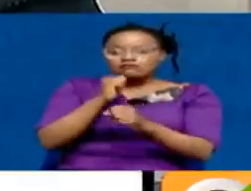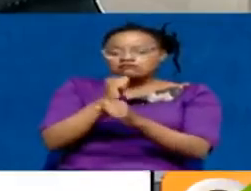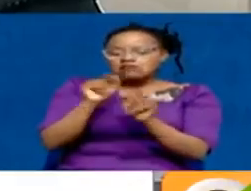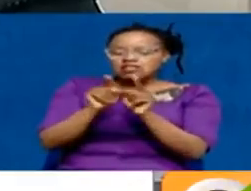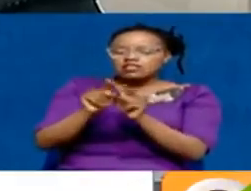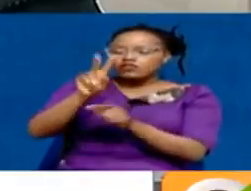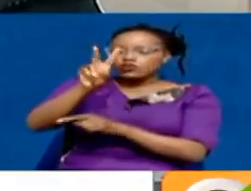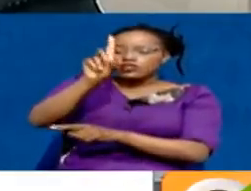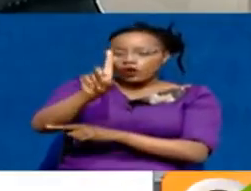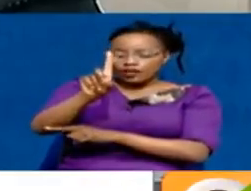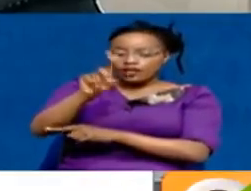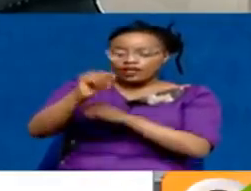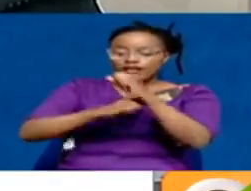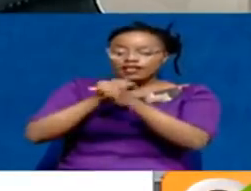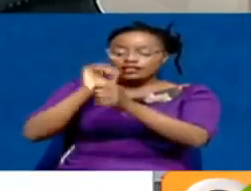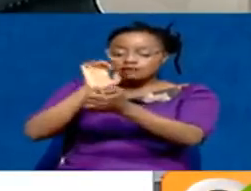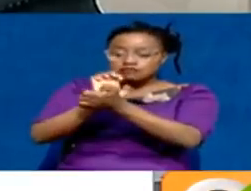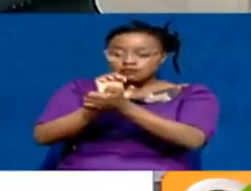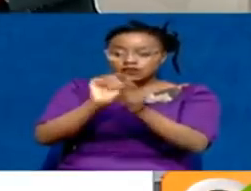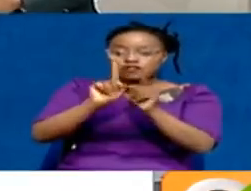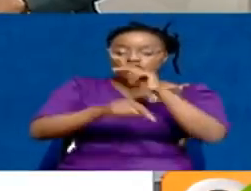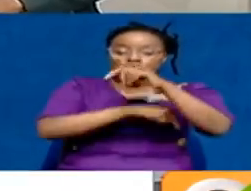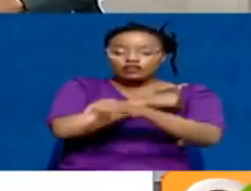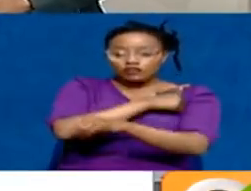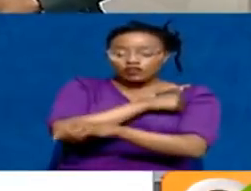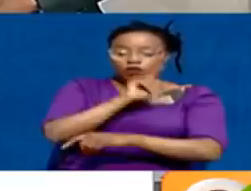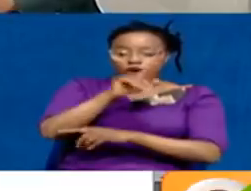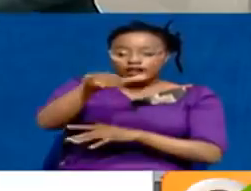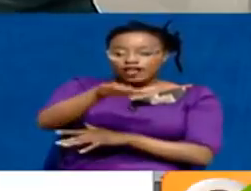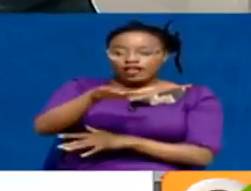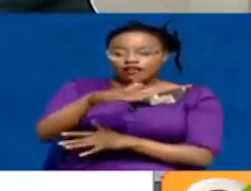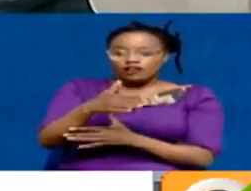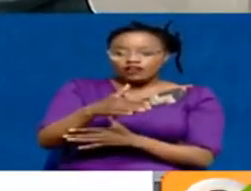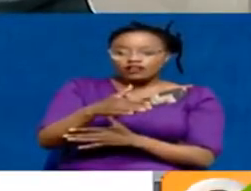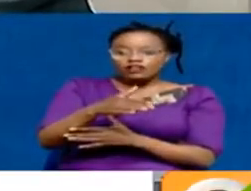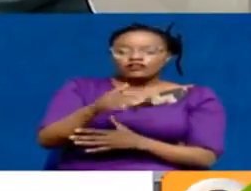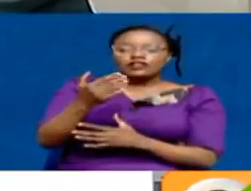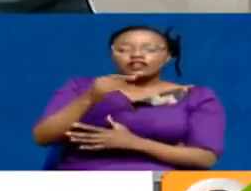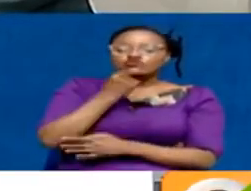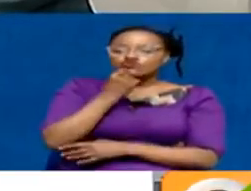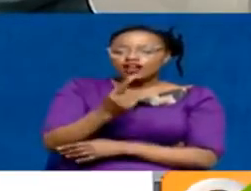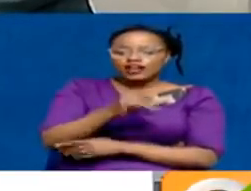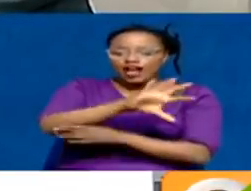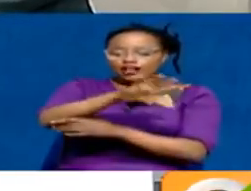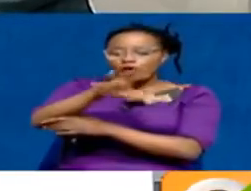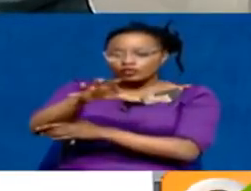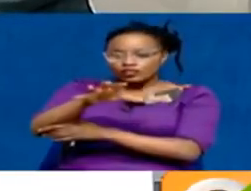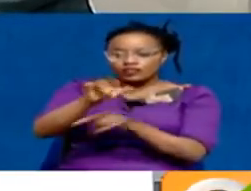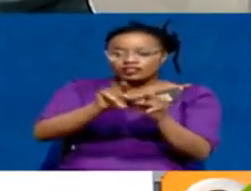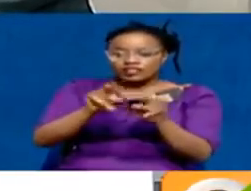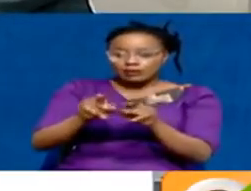Kifungo cha miaka 20 gerezani. Aliyekuwa wakati mmoja chifu wa lokesheni ya Kandamkemer, kaunti ya Turkana, alirejea nyumbani